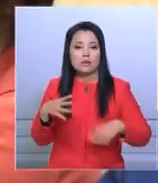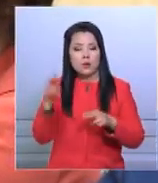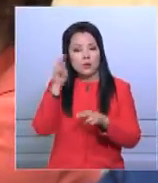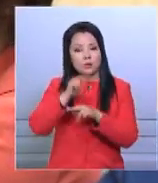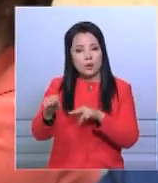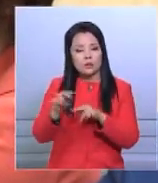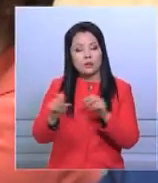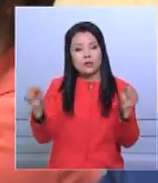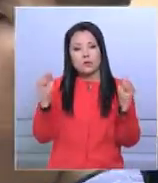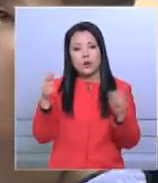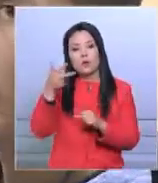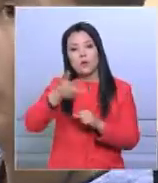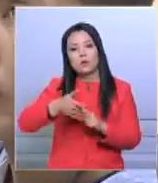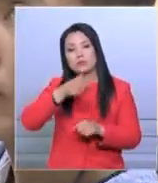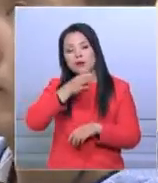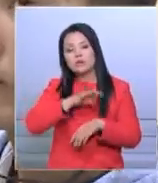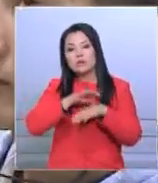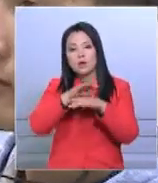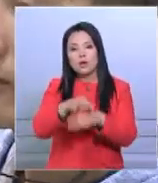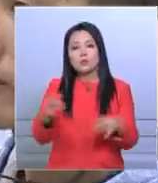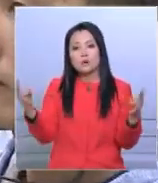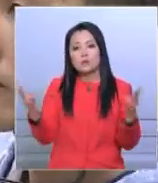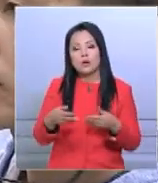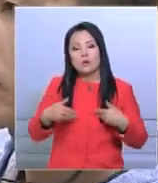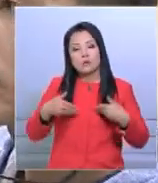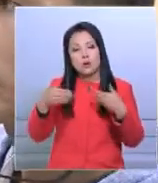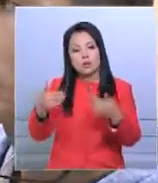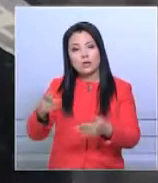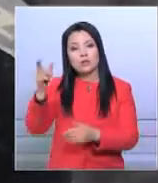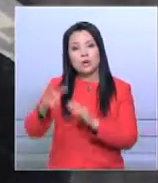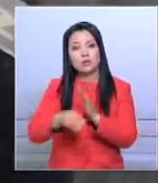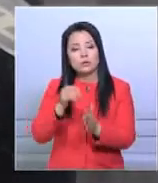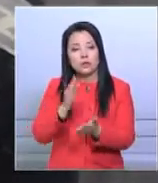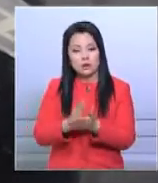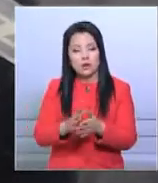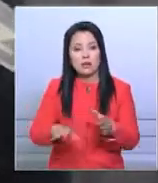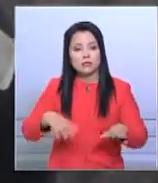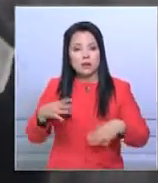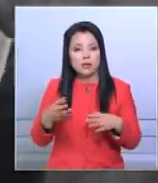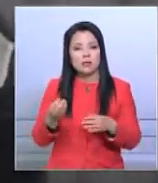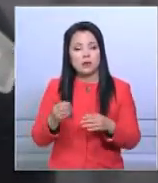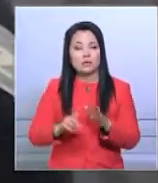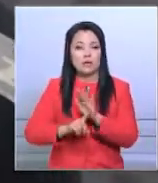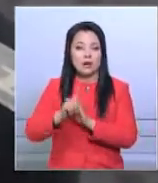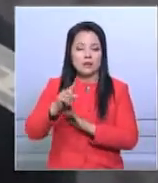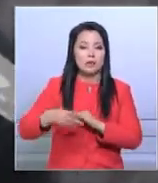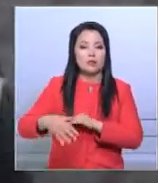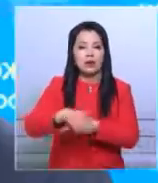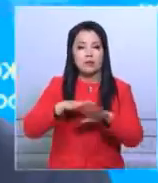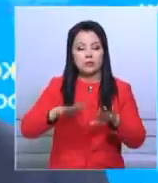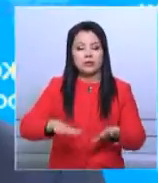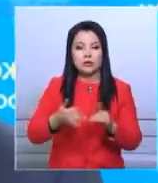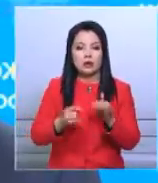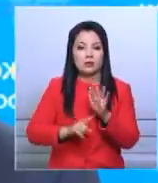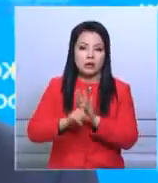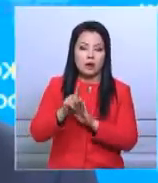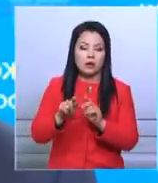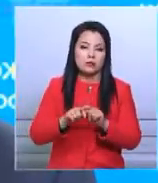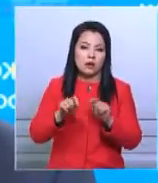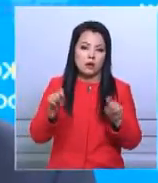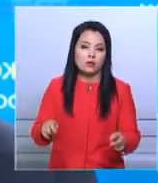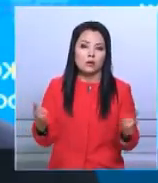дейін жеткізуді ұсынып отыр. Ал депутаттардың бірсыпырасы тіптен жаттығуды ауладан бастау керек деген пікірде. Үкіметтік